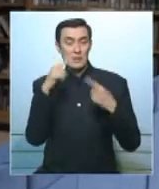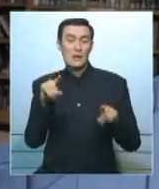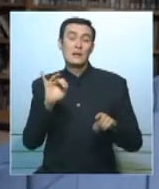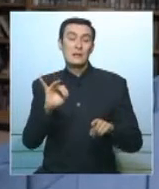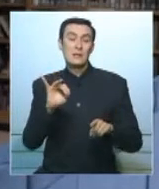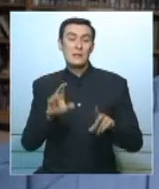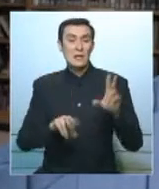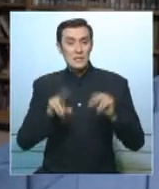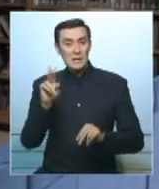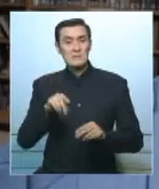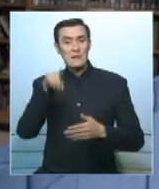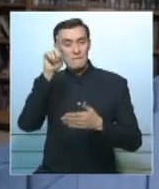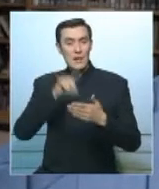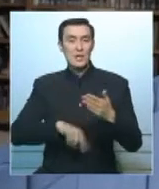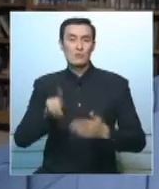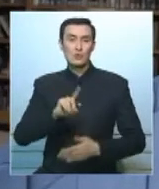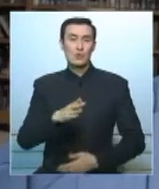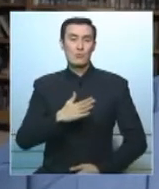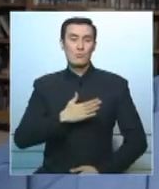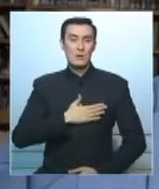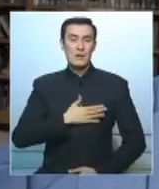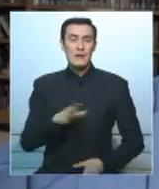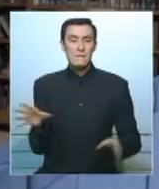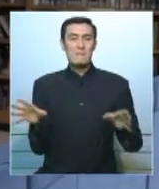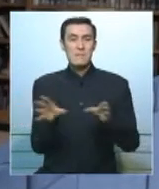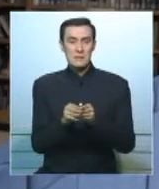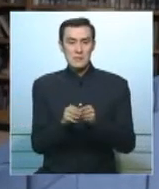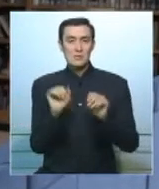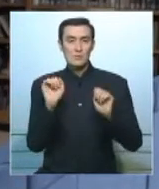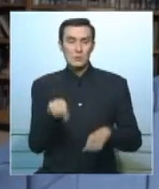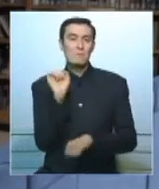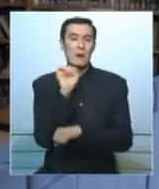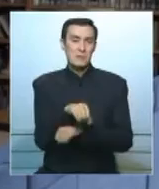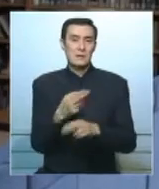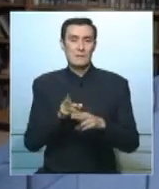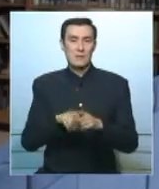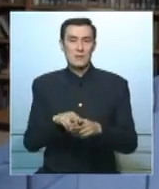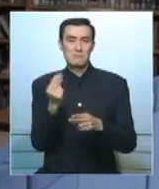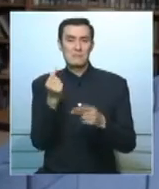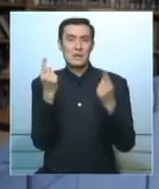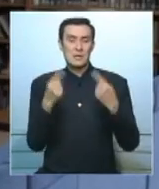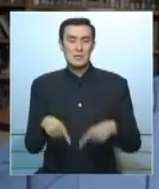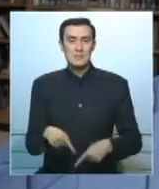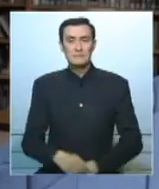надеемся и верим в то, что мы все вместе сообща победим этот глобальный кризис.